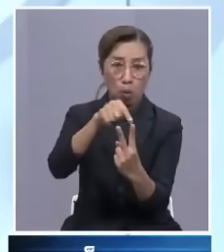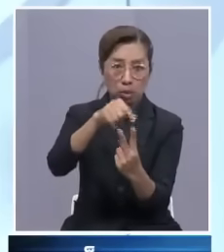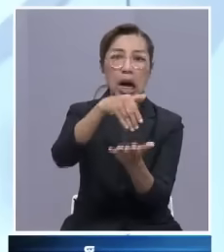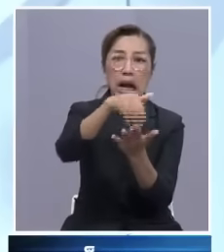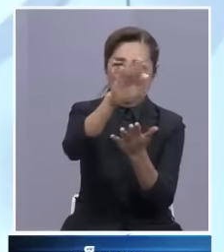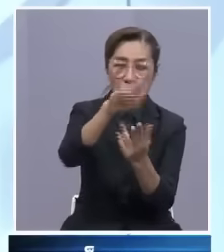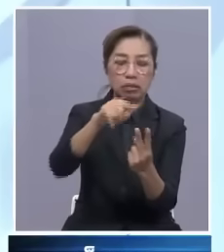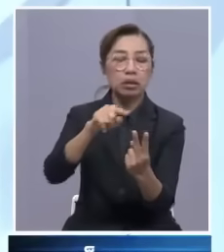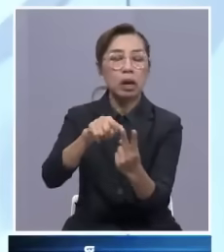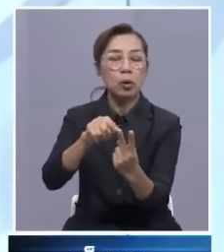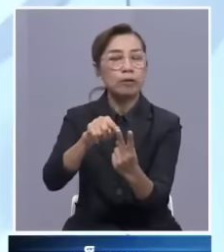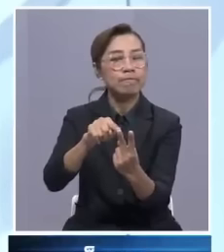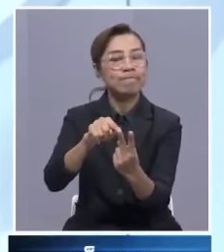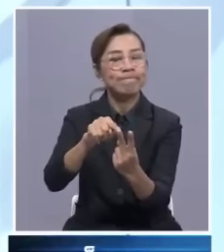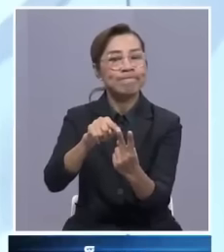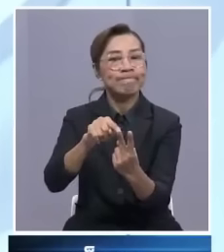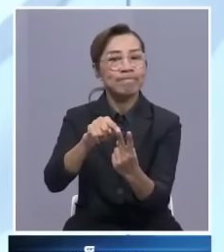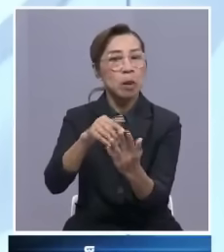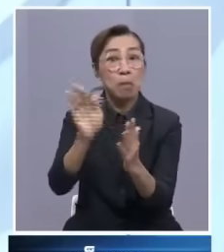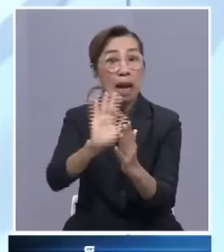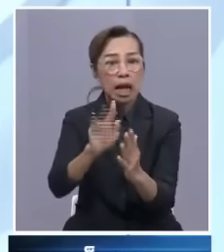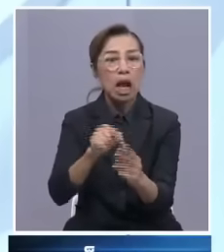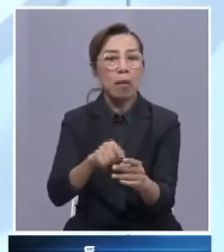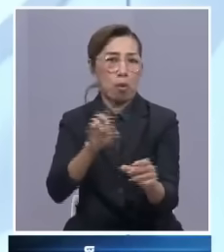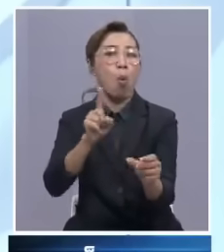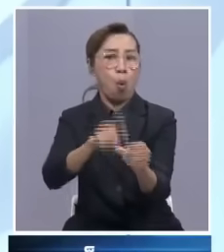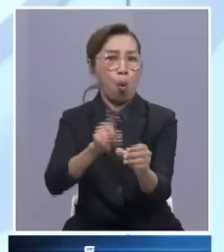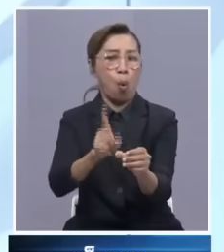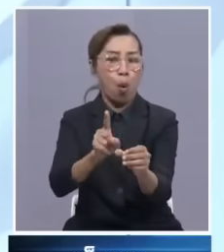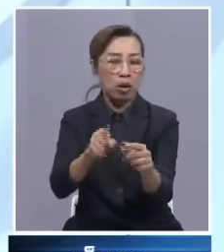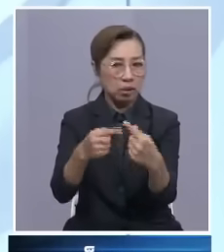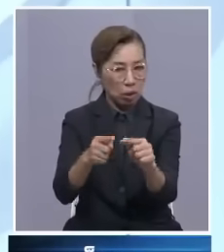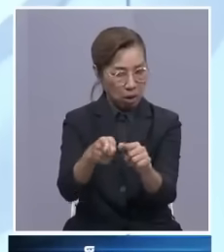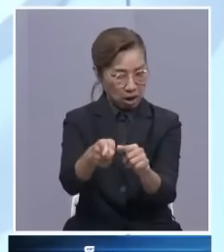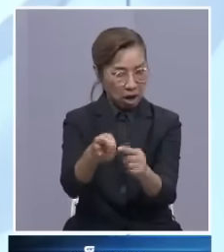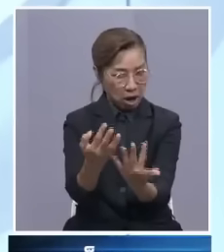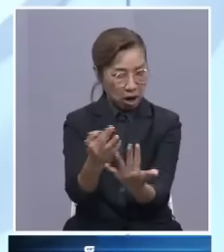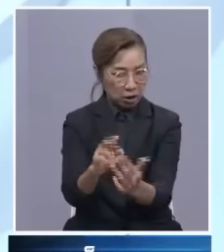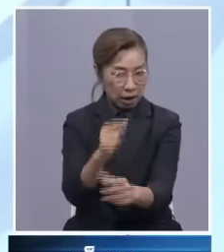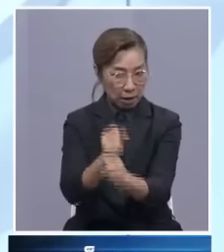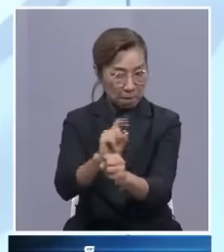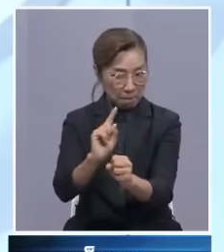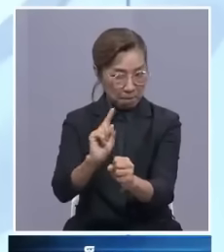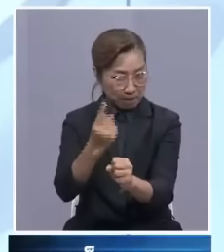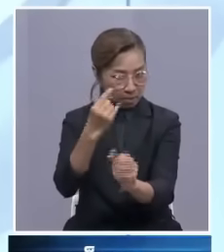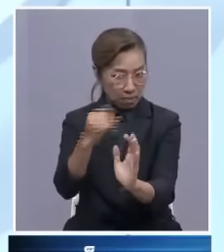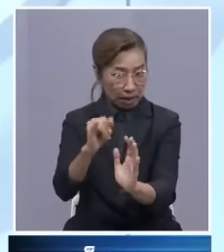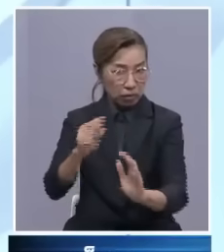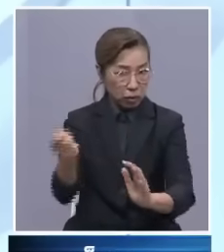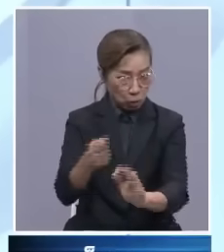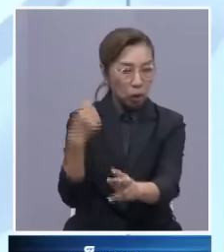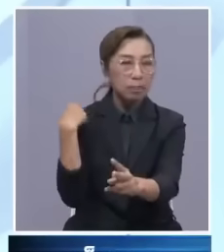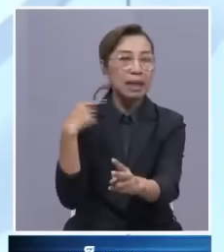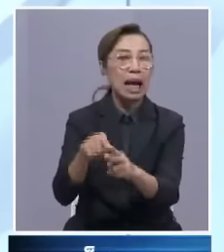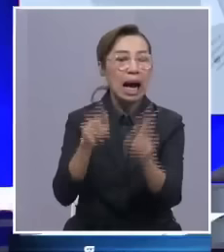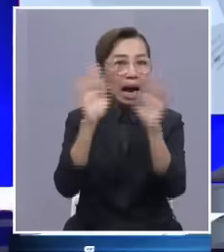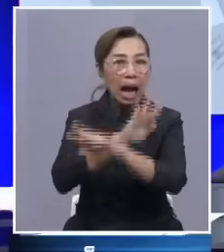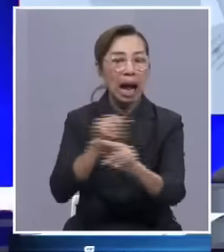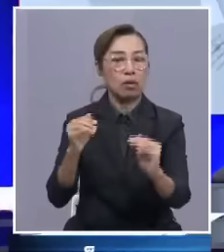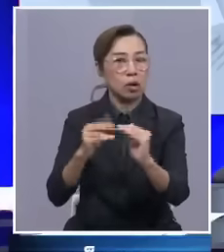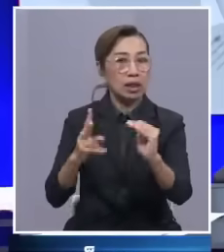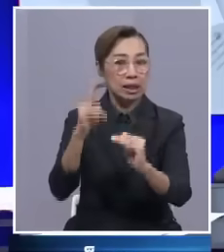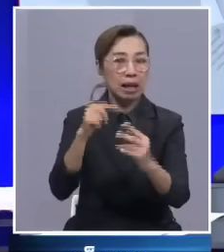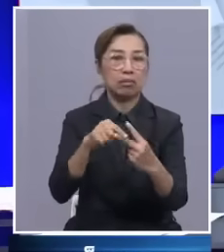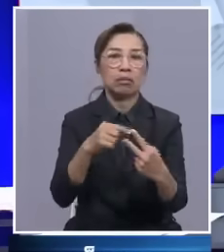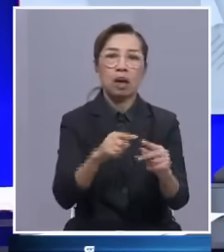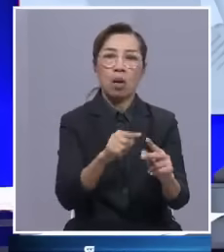พ้นพรรคแต่เป็นการตัดสิทธิ์แล้วก็ฆาตโทษเอาไว้แล้วสองคนก็เป็นส.ส.เขตคนนึงอยู่ปราจีนบุรีอีกคนนึงอยู่ในกรุงเทพน